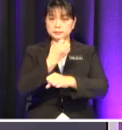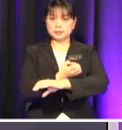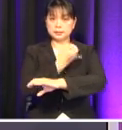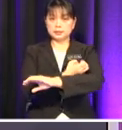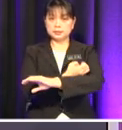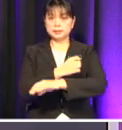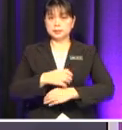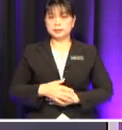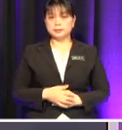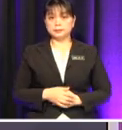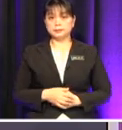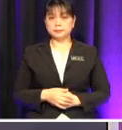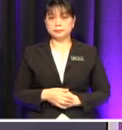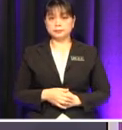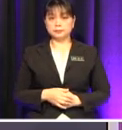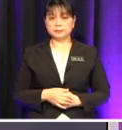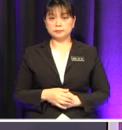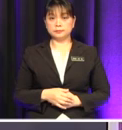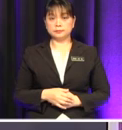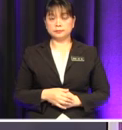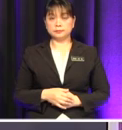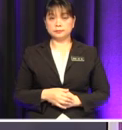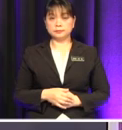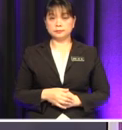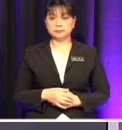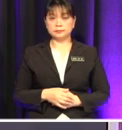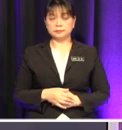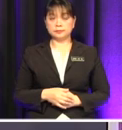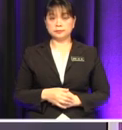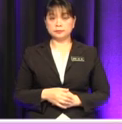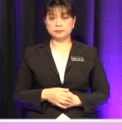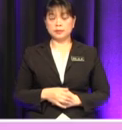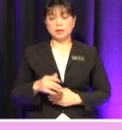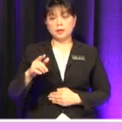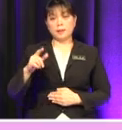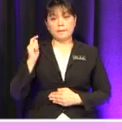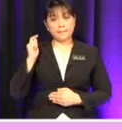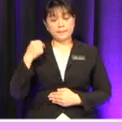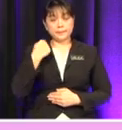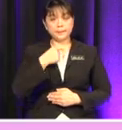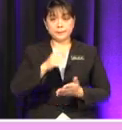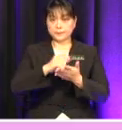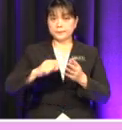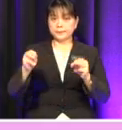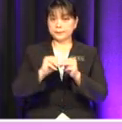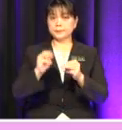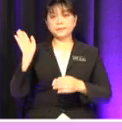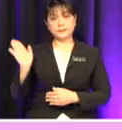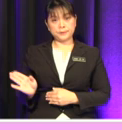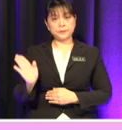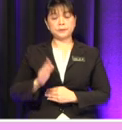kajangan oke Oke tadi tuas gelas ketiga kita tulis macam ini Tulis